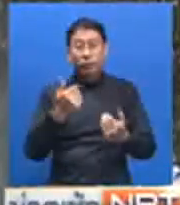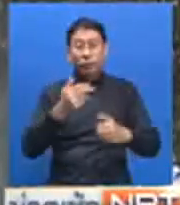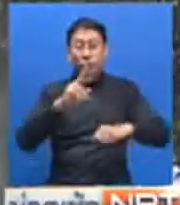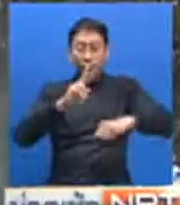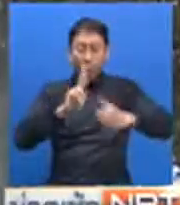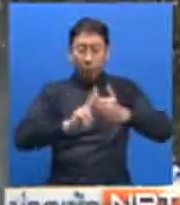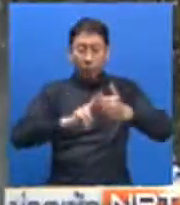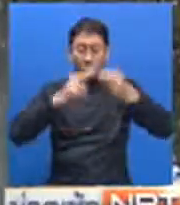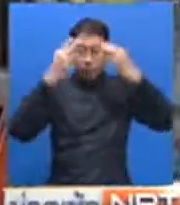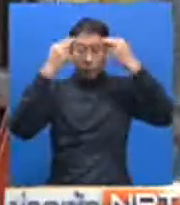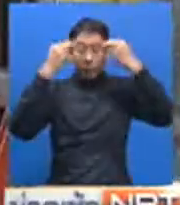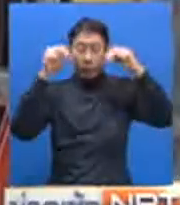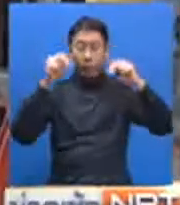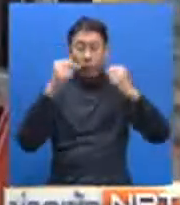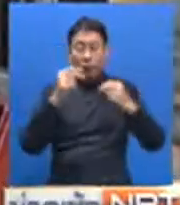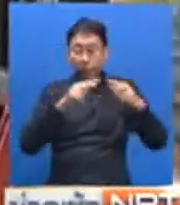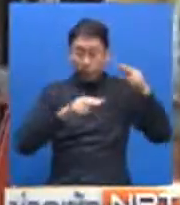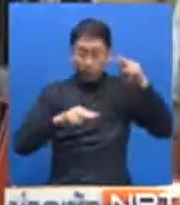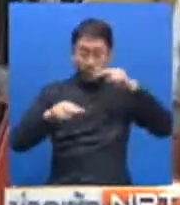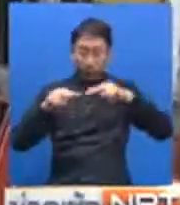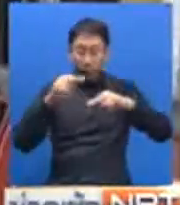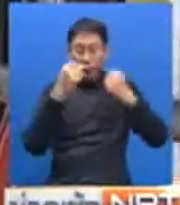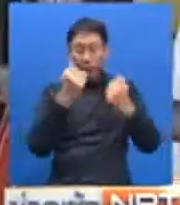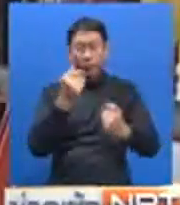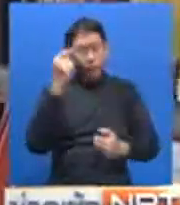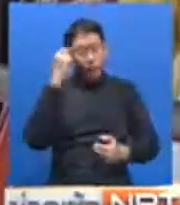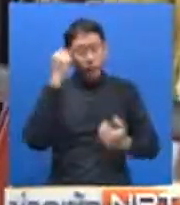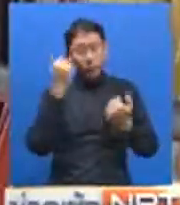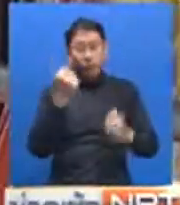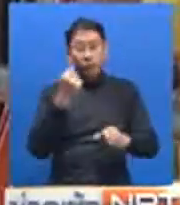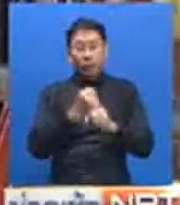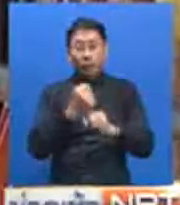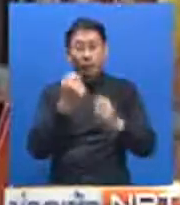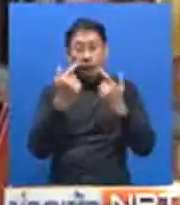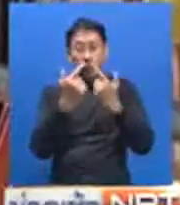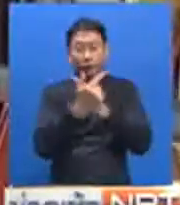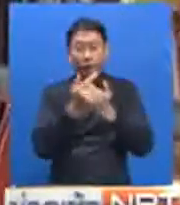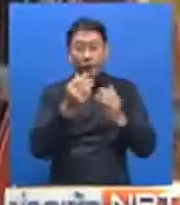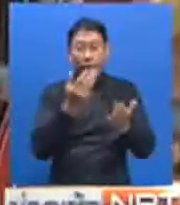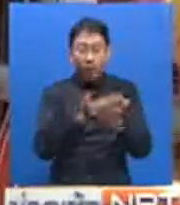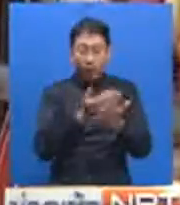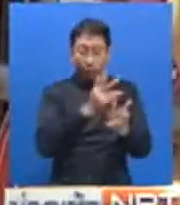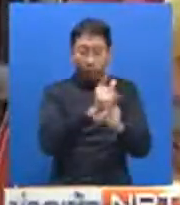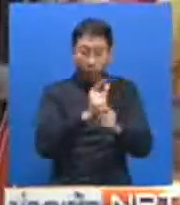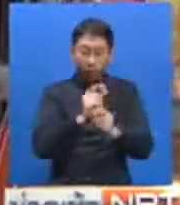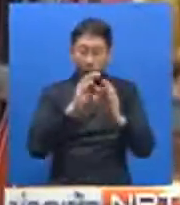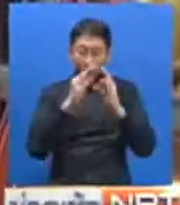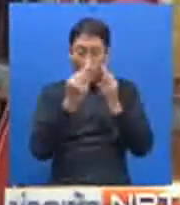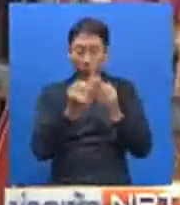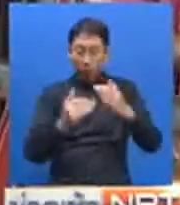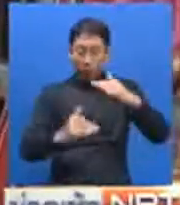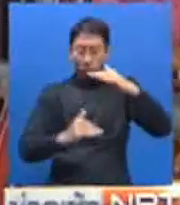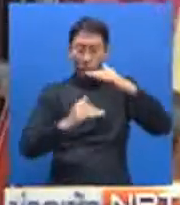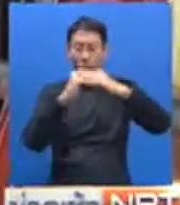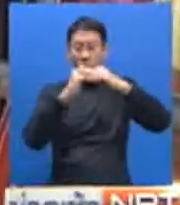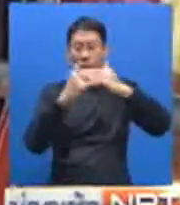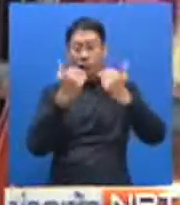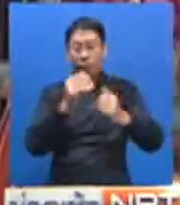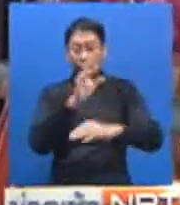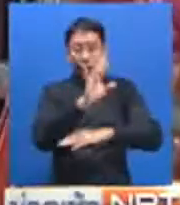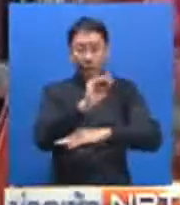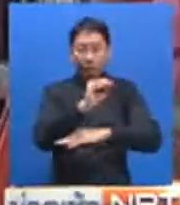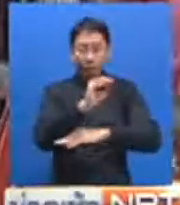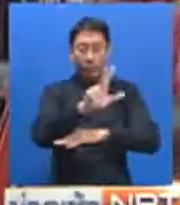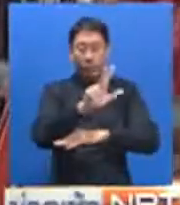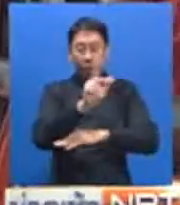รองนายกรัฐมนตรีพิจารณาโดยมั่นใจว่าจะไม่ทำให้ตัวเลขหนี้ครัวเรือนปรับเพิ่มสูงขึ้นจากปัจจุบันอยู่ที่ร้อยละ